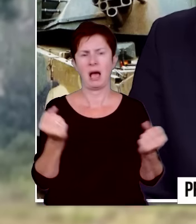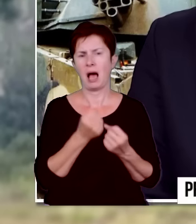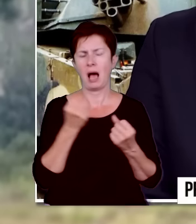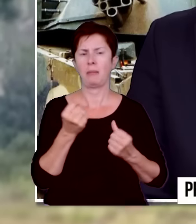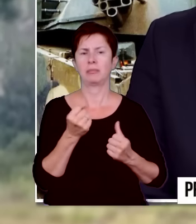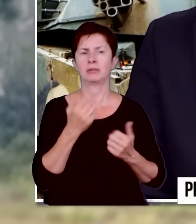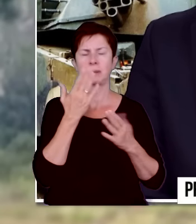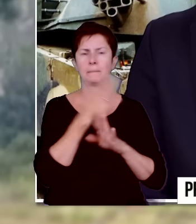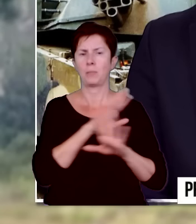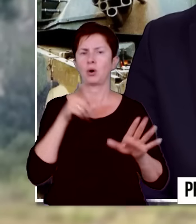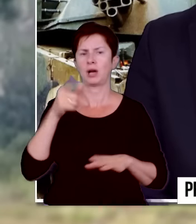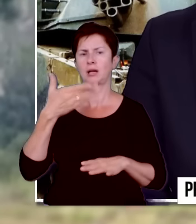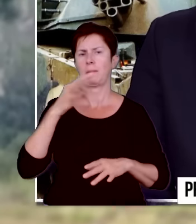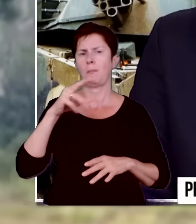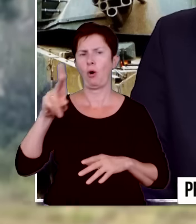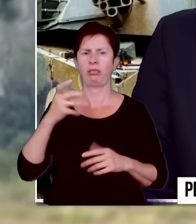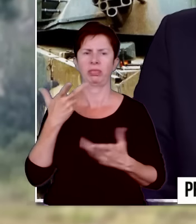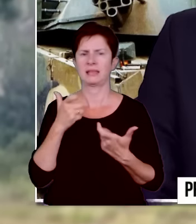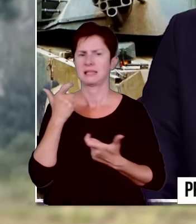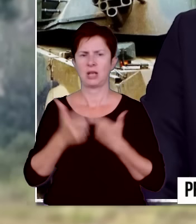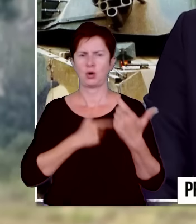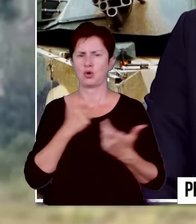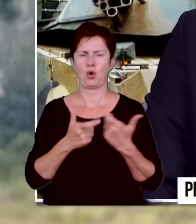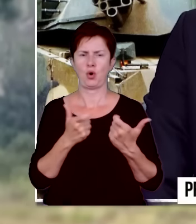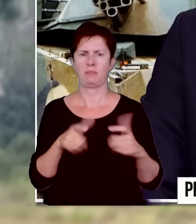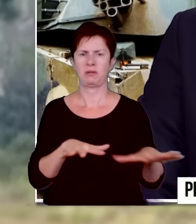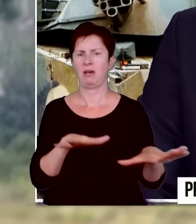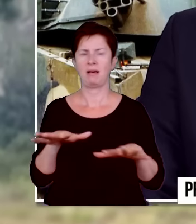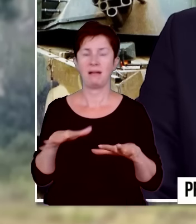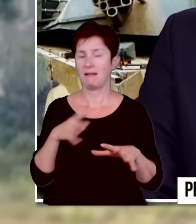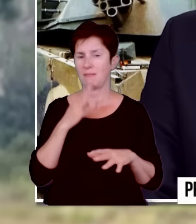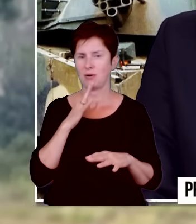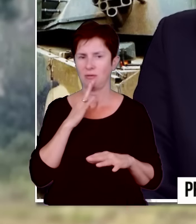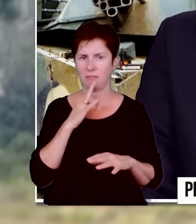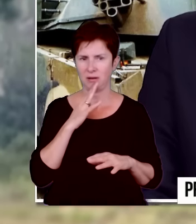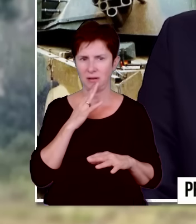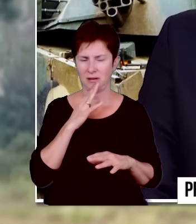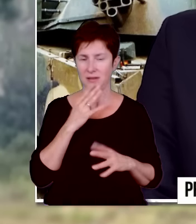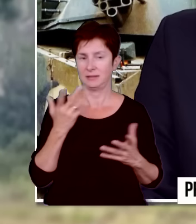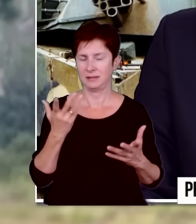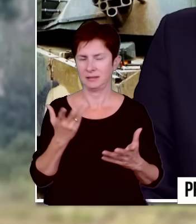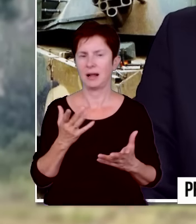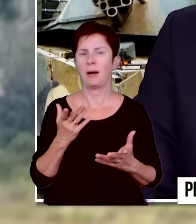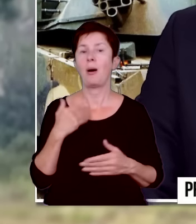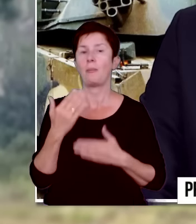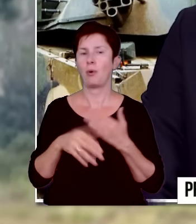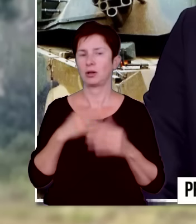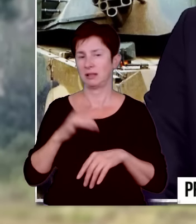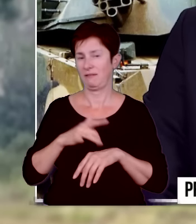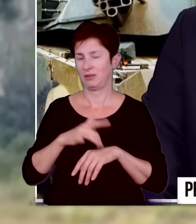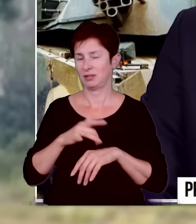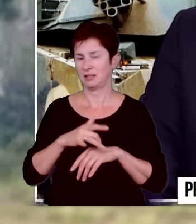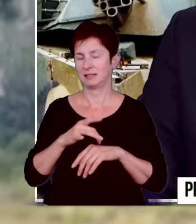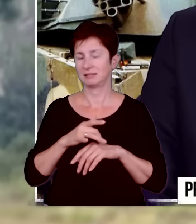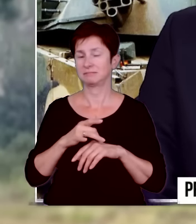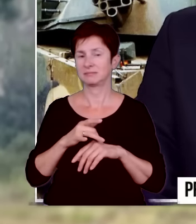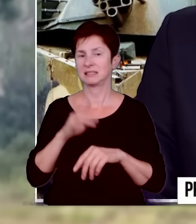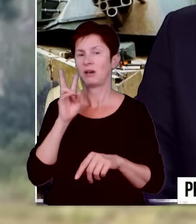albo brak wiedzy w tym w tym temacie Tak czy inaczej te jego wyniki i wyborcze Ale później też rankingi zaufania tąpnęło